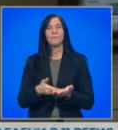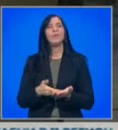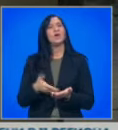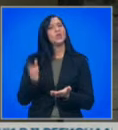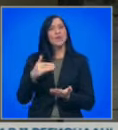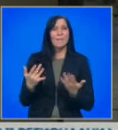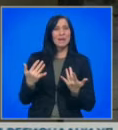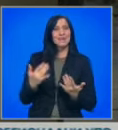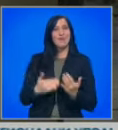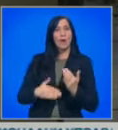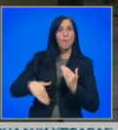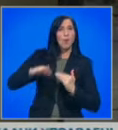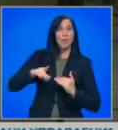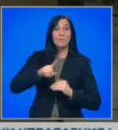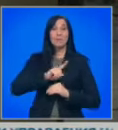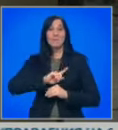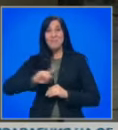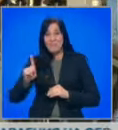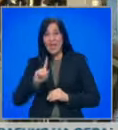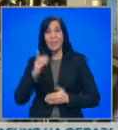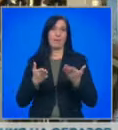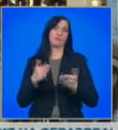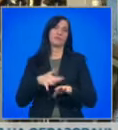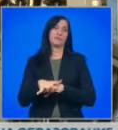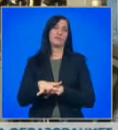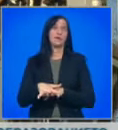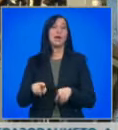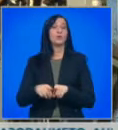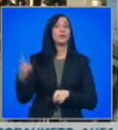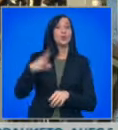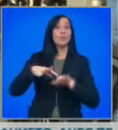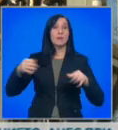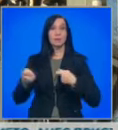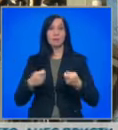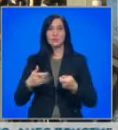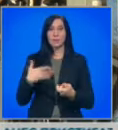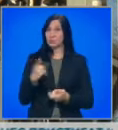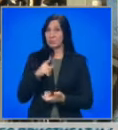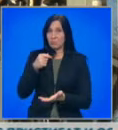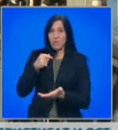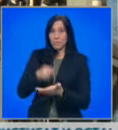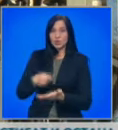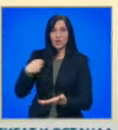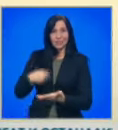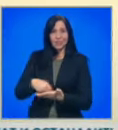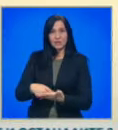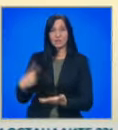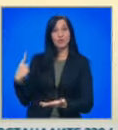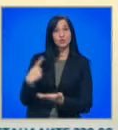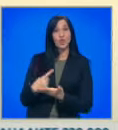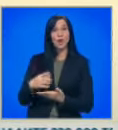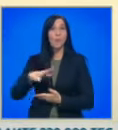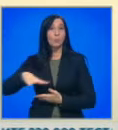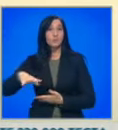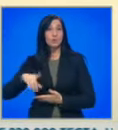ще предизвика по-големи небаланси в системата. Като трайна мярка от бизнеса поискаха да не плащат такса задължение към обществото,